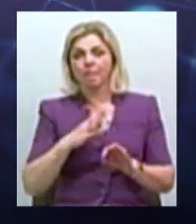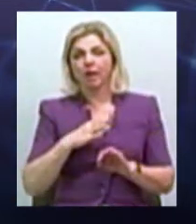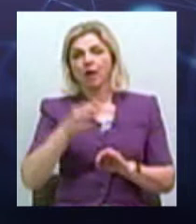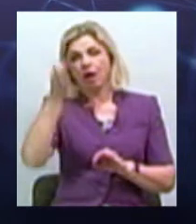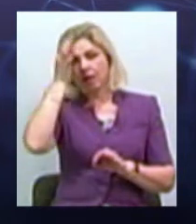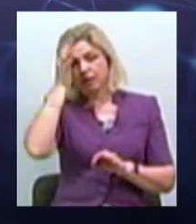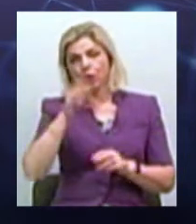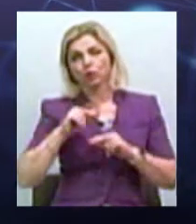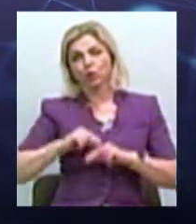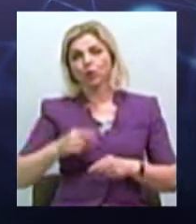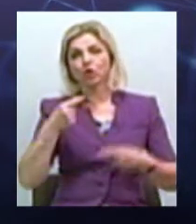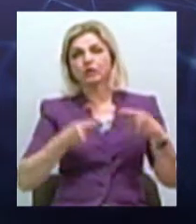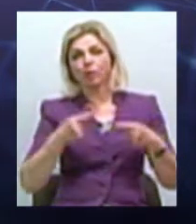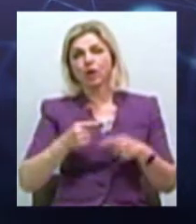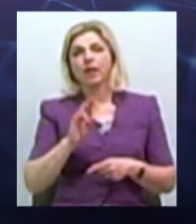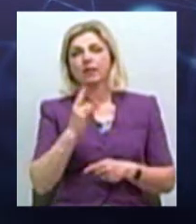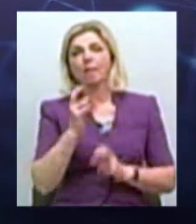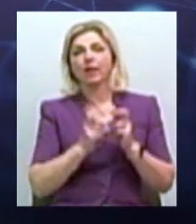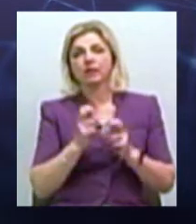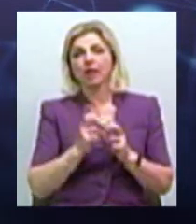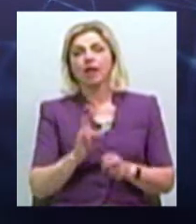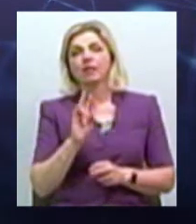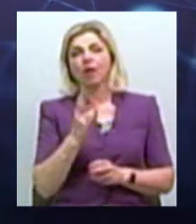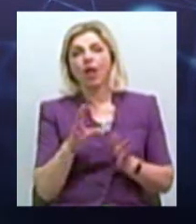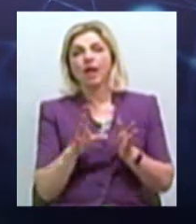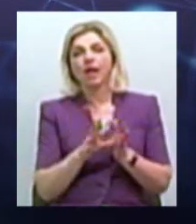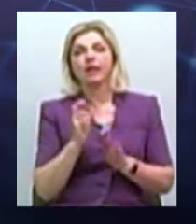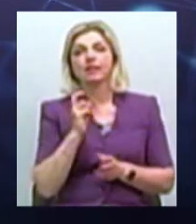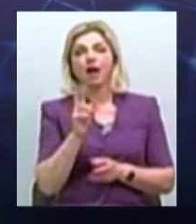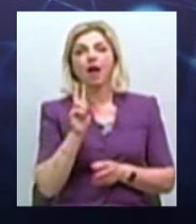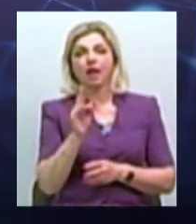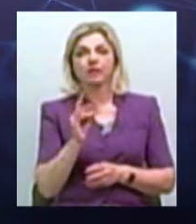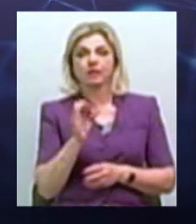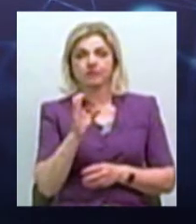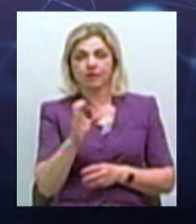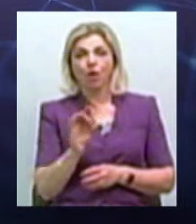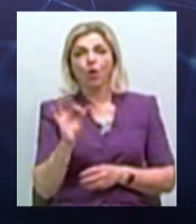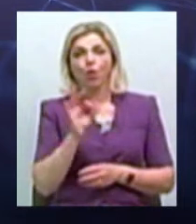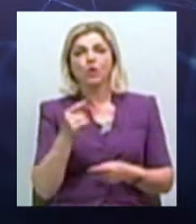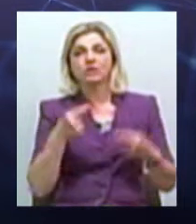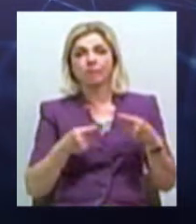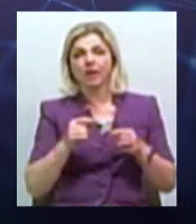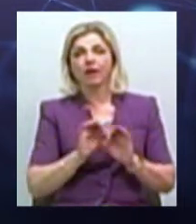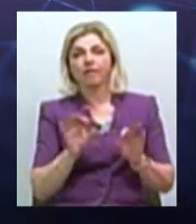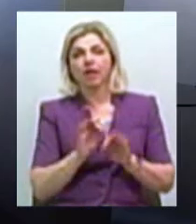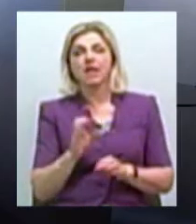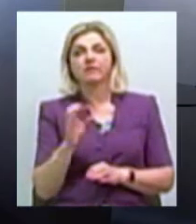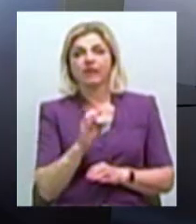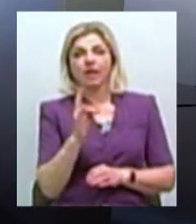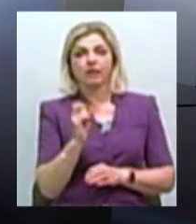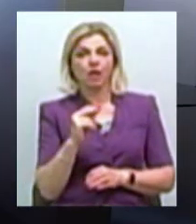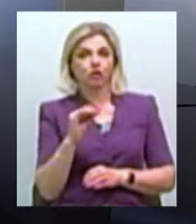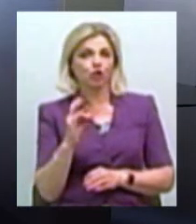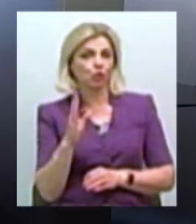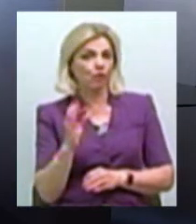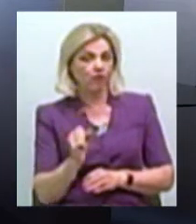спір на миколаївському підприємстві «Миколаїв Електротранс». Про цей спір розповідала Світлана Начинова, який